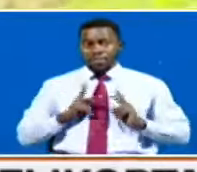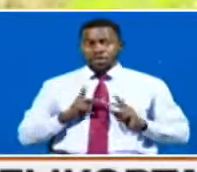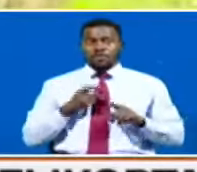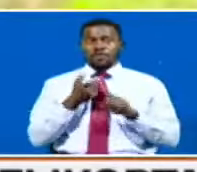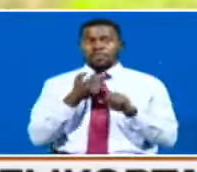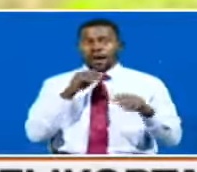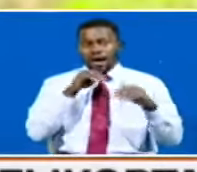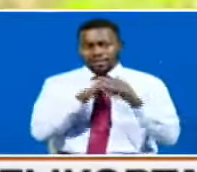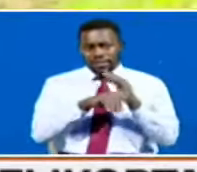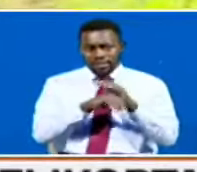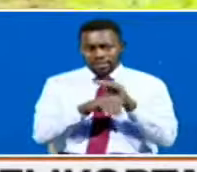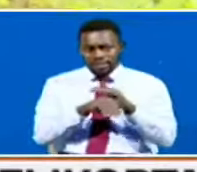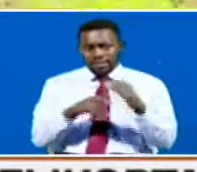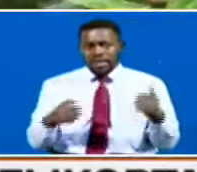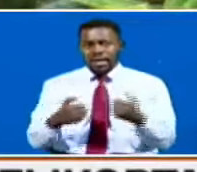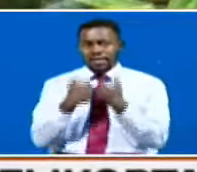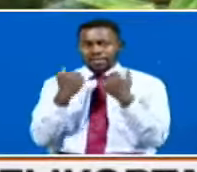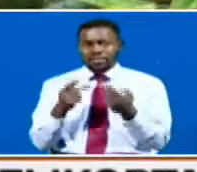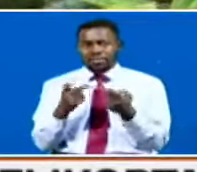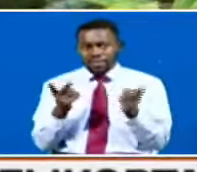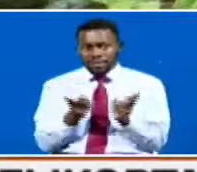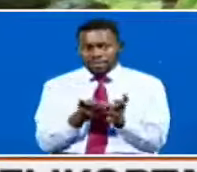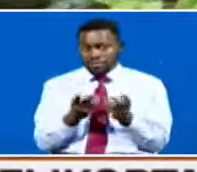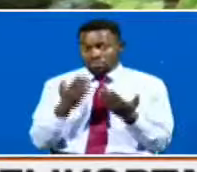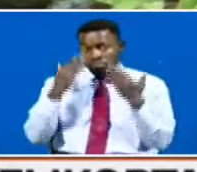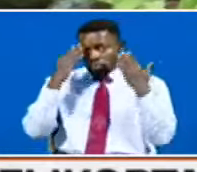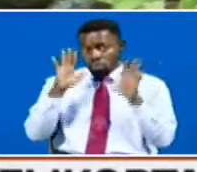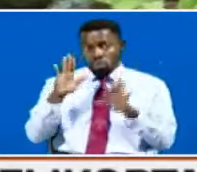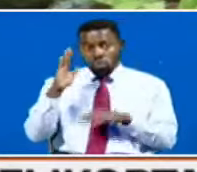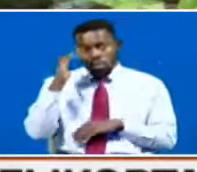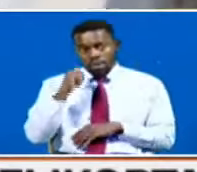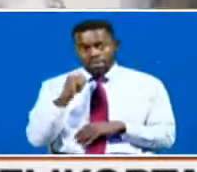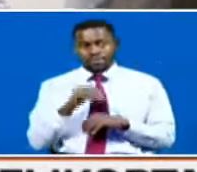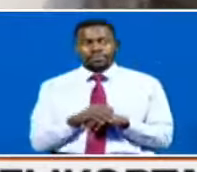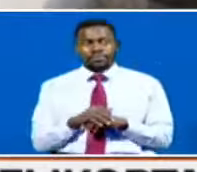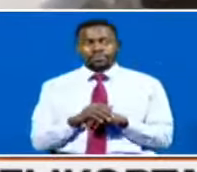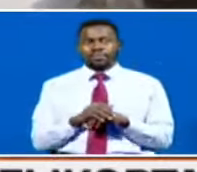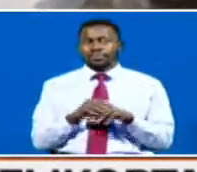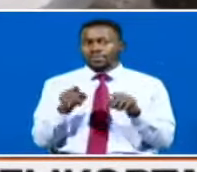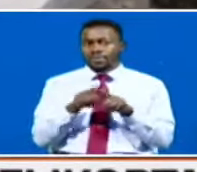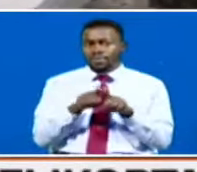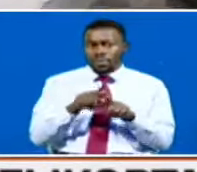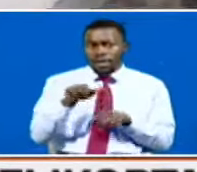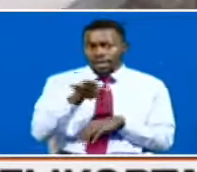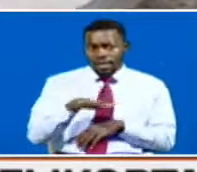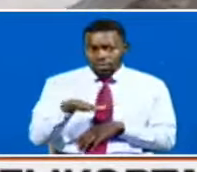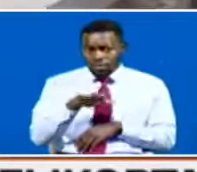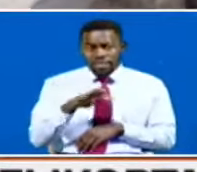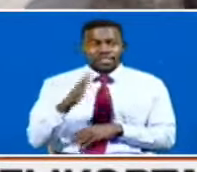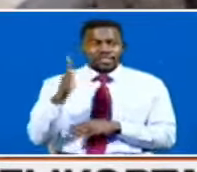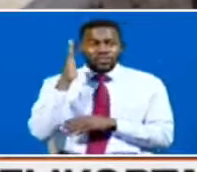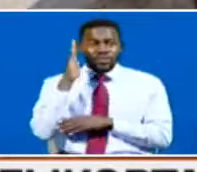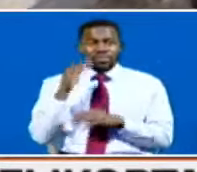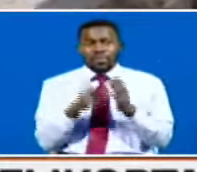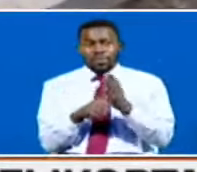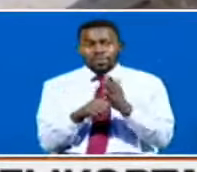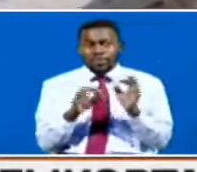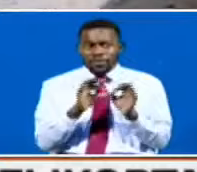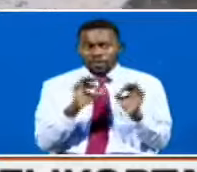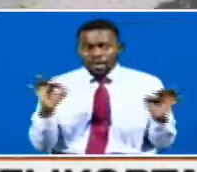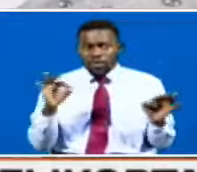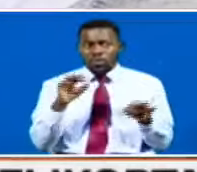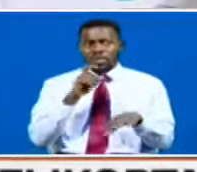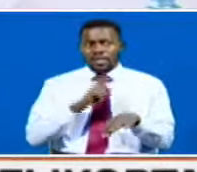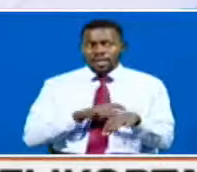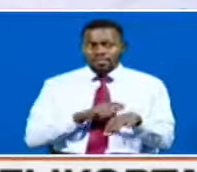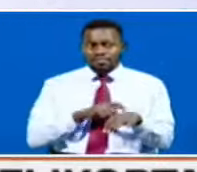ukiwahoji wakazi kuhusu walichokijua. Eneo la Kaben limeshuhudia utovu wa usalama kwa muda na inasemekana Jenerali Francis